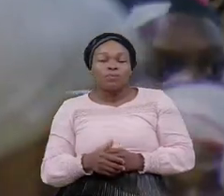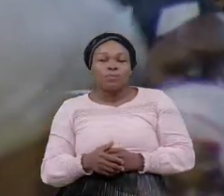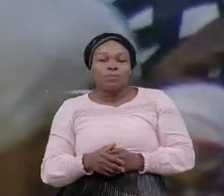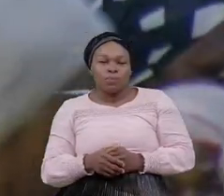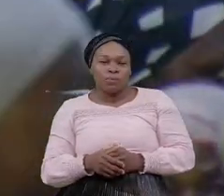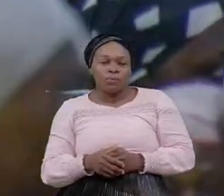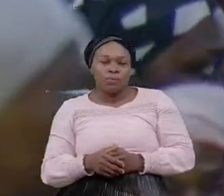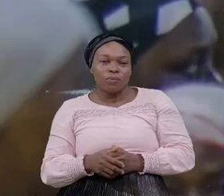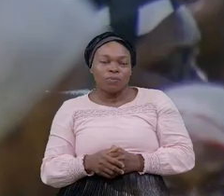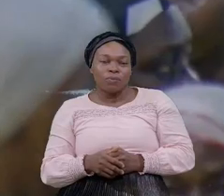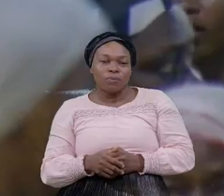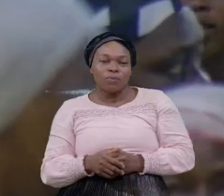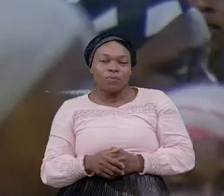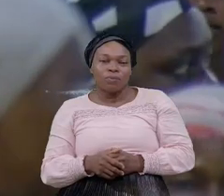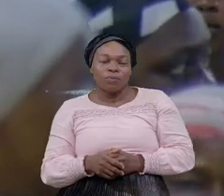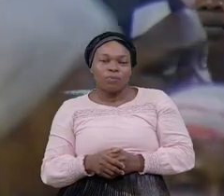Que le Seigneur vous bénisse.